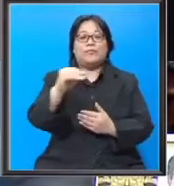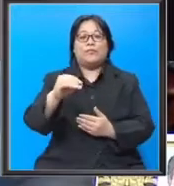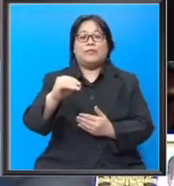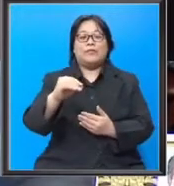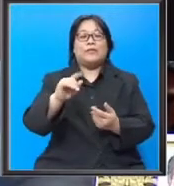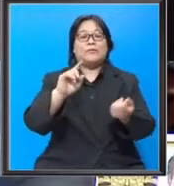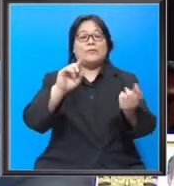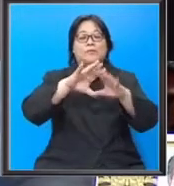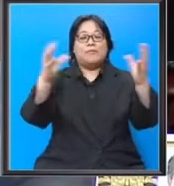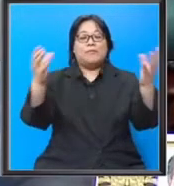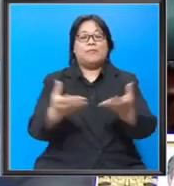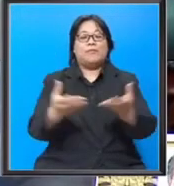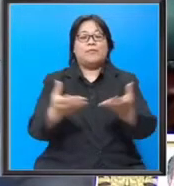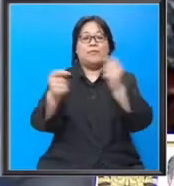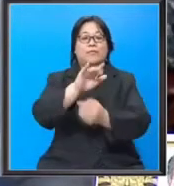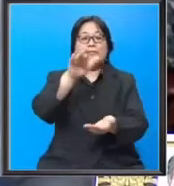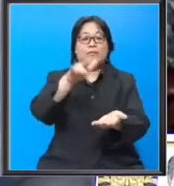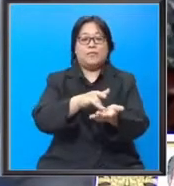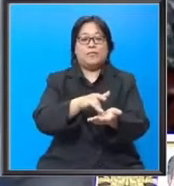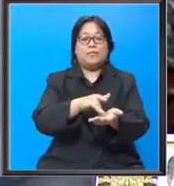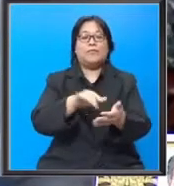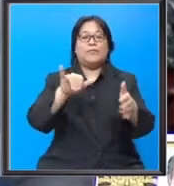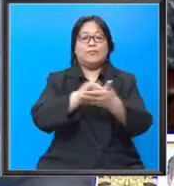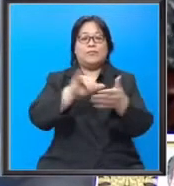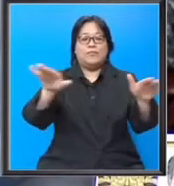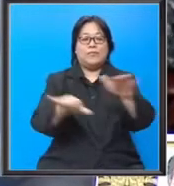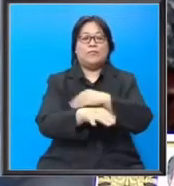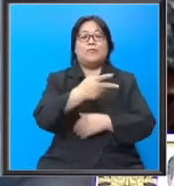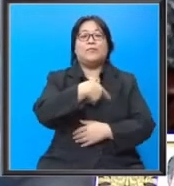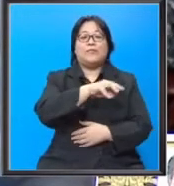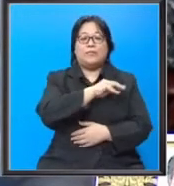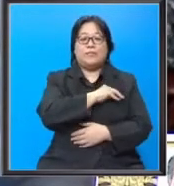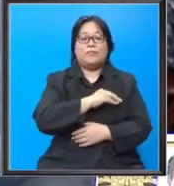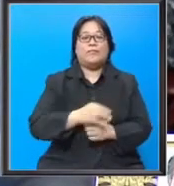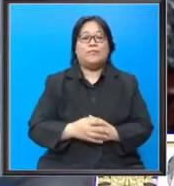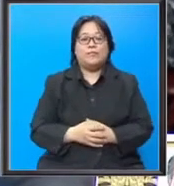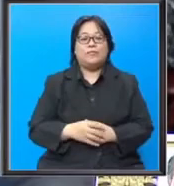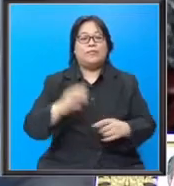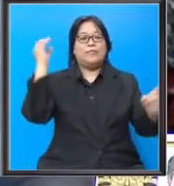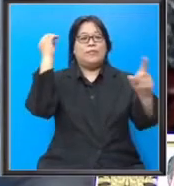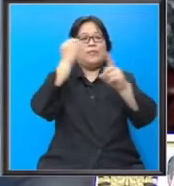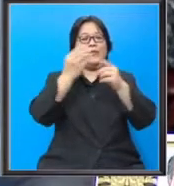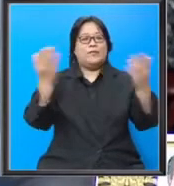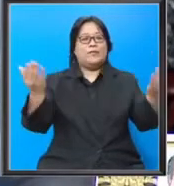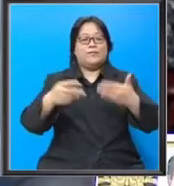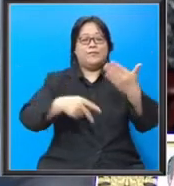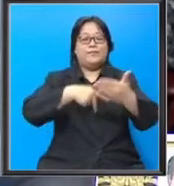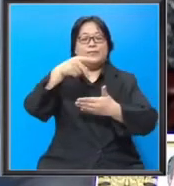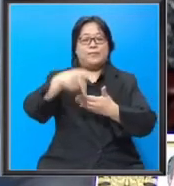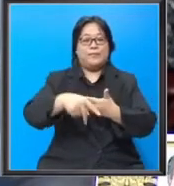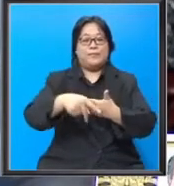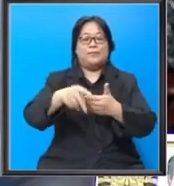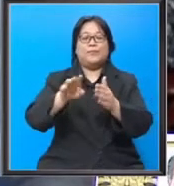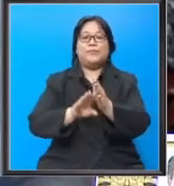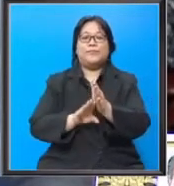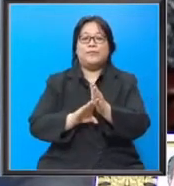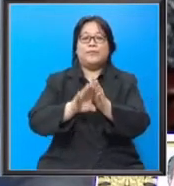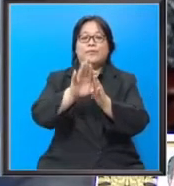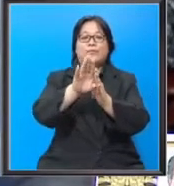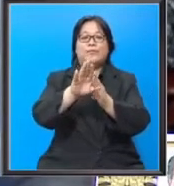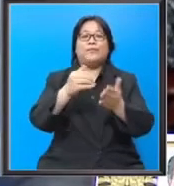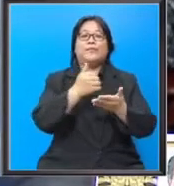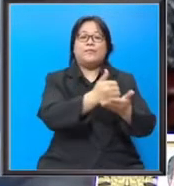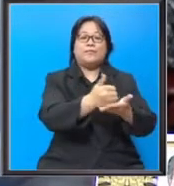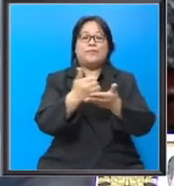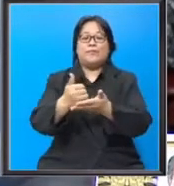mcpc sebuah agensi Dewa kementerian dan sekitar dan air objektif utama program ini ilah dibangunkan untuk